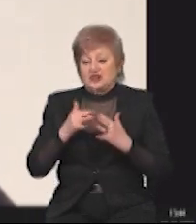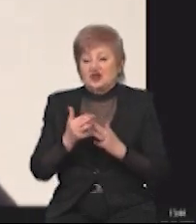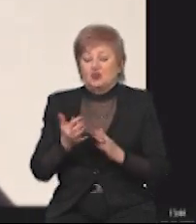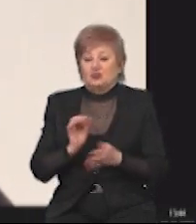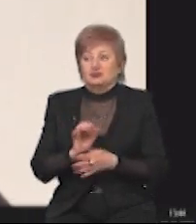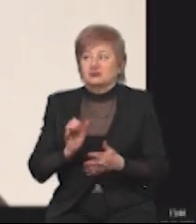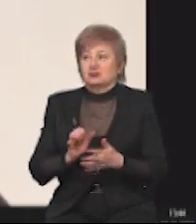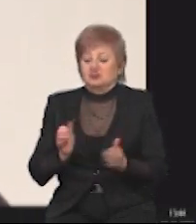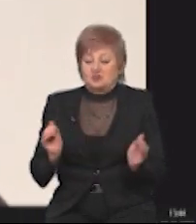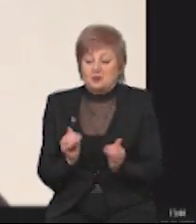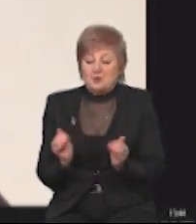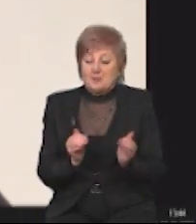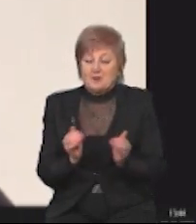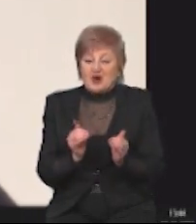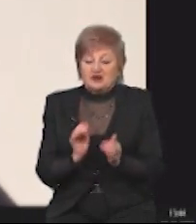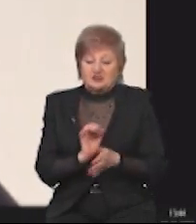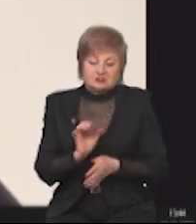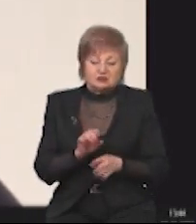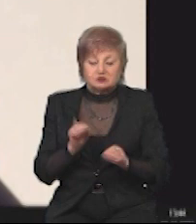сельхозпроизводителей. Это маленькие производители.